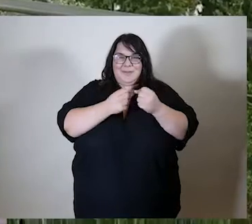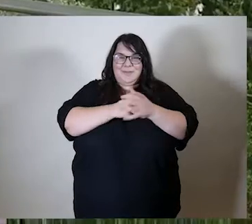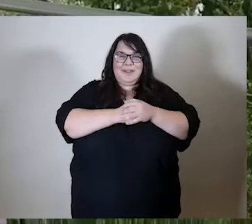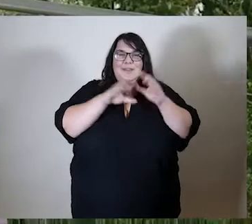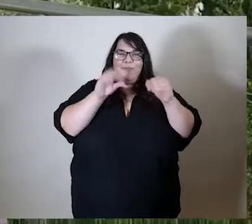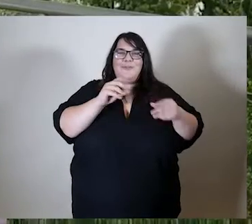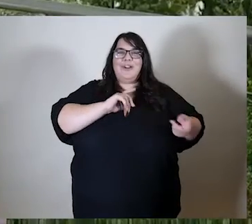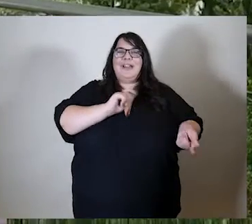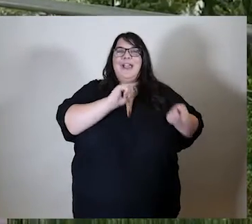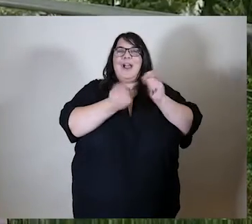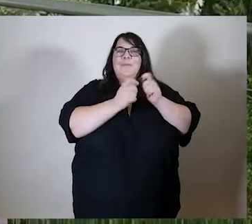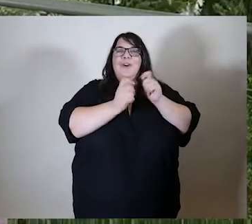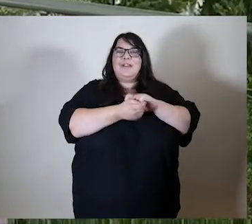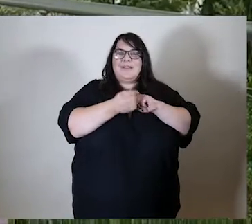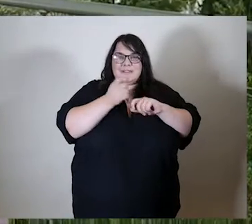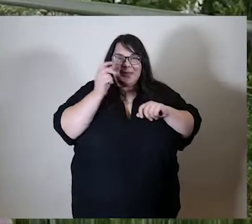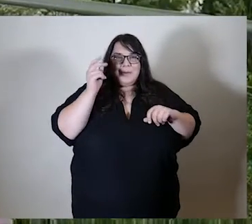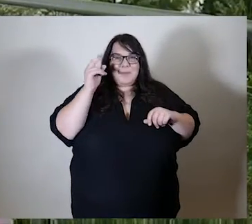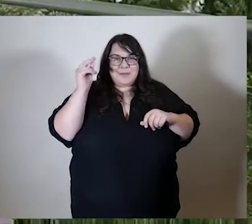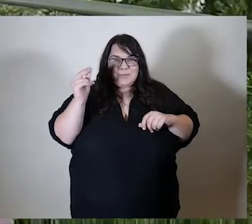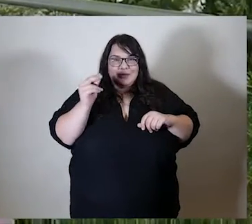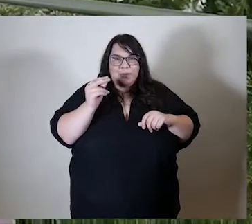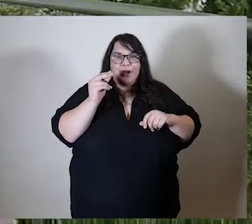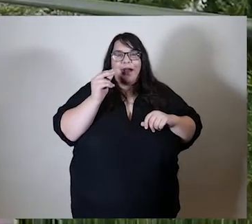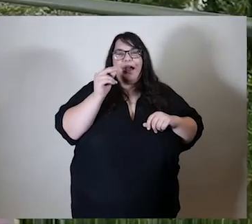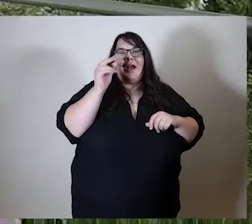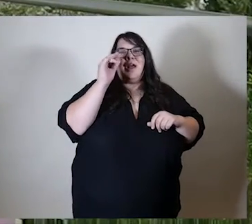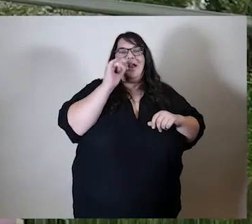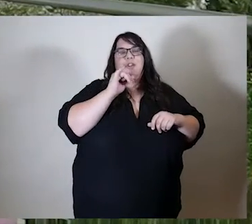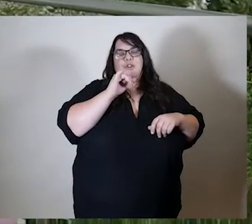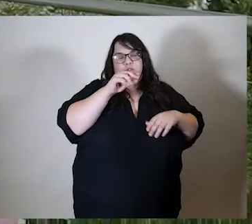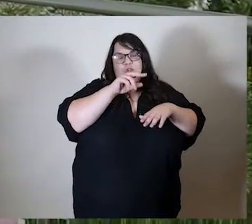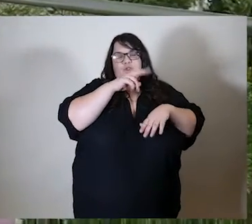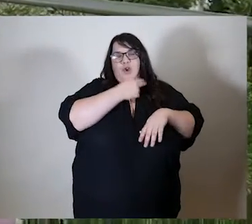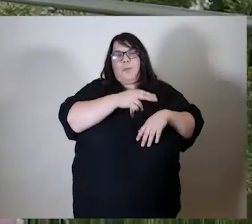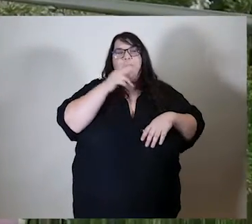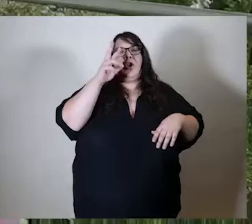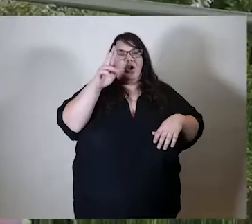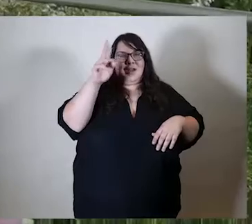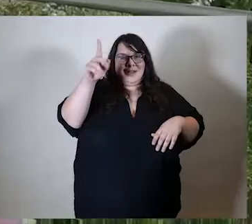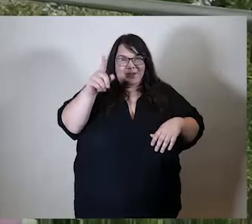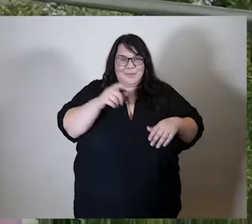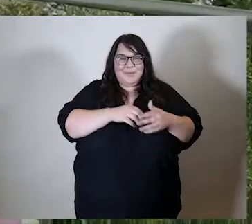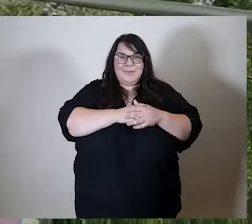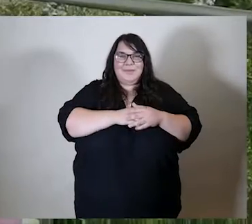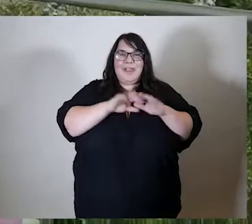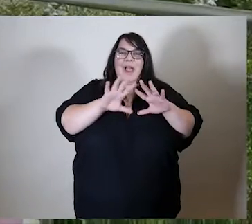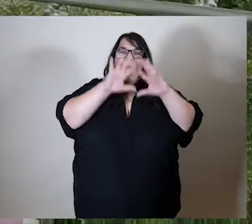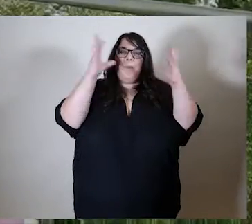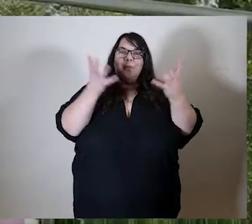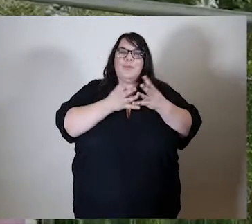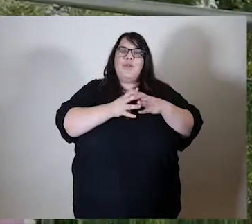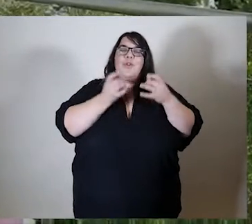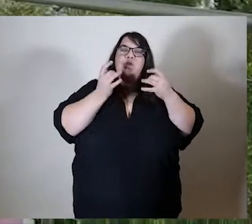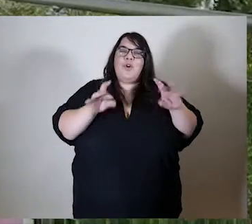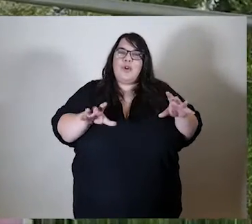κλινική αποκατάσταση κακώς ενωτιαίου μυελού, δεδρεύει στο Πανεπιστημιακό Γενικό Νοσοκομείο Πατρών, αποτελεί εξ ολοκλήρου δωρεά